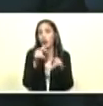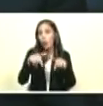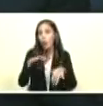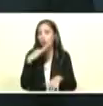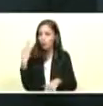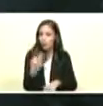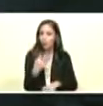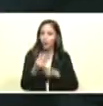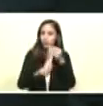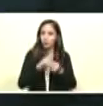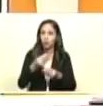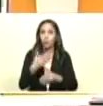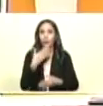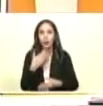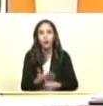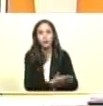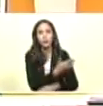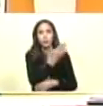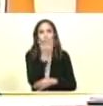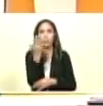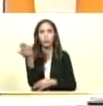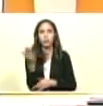Спасибо. Muchas gracias.